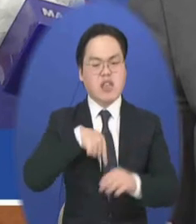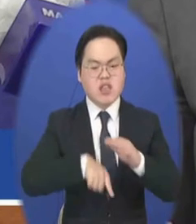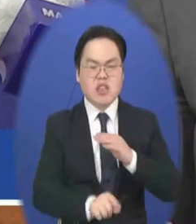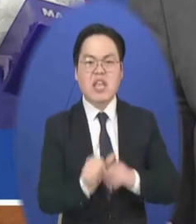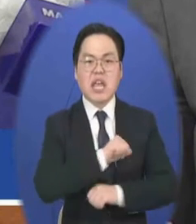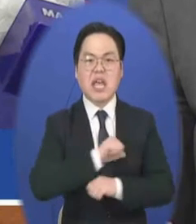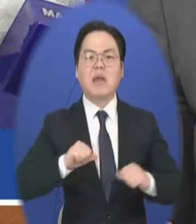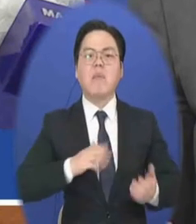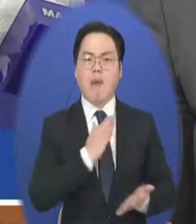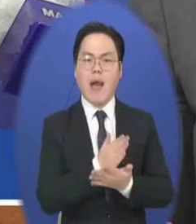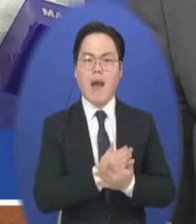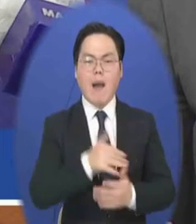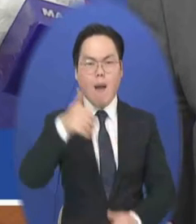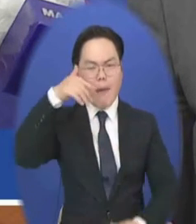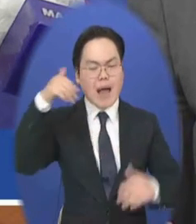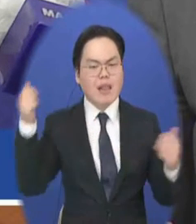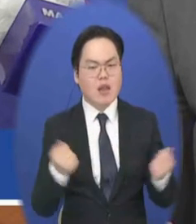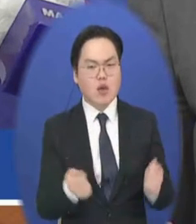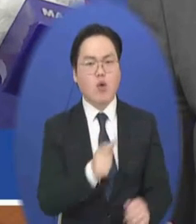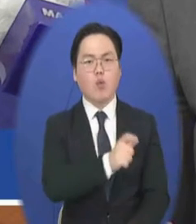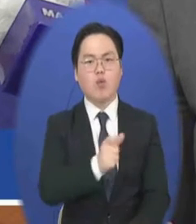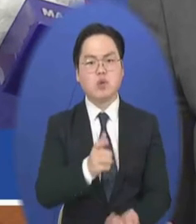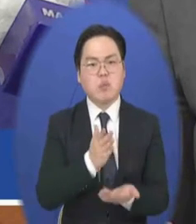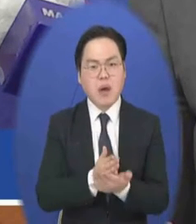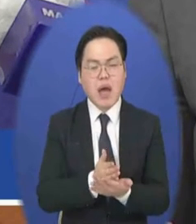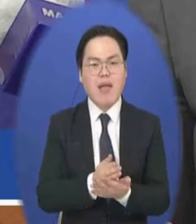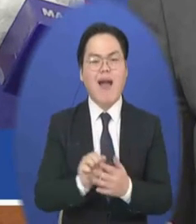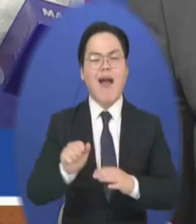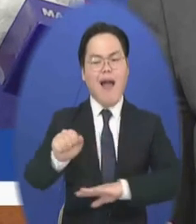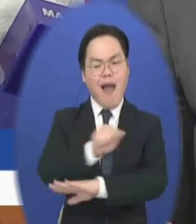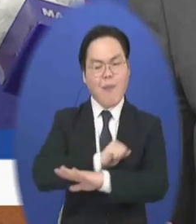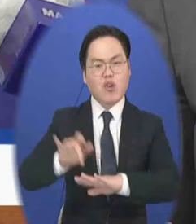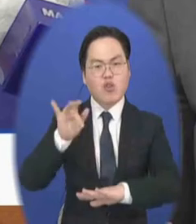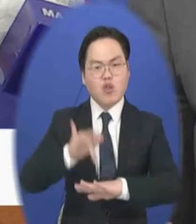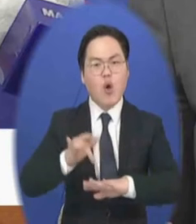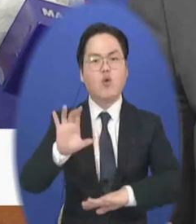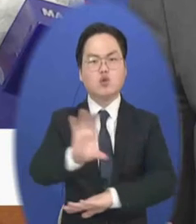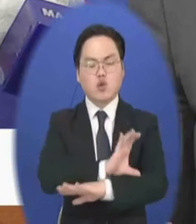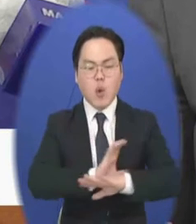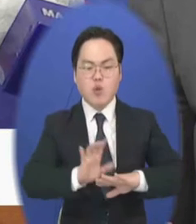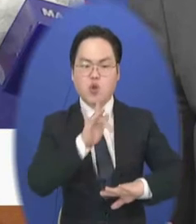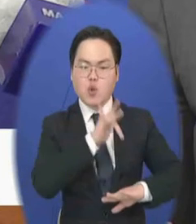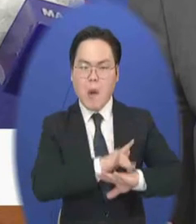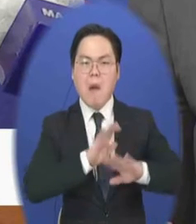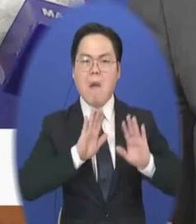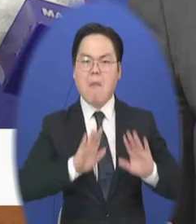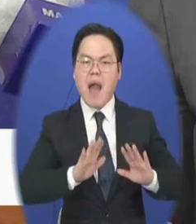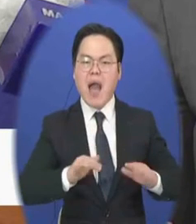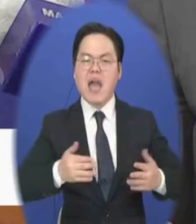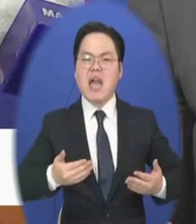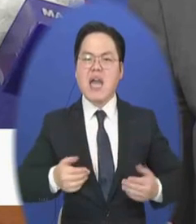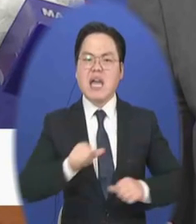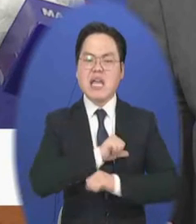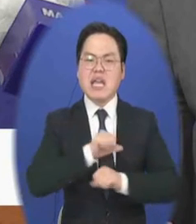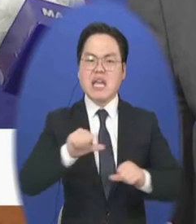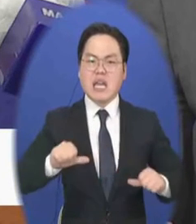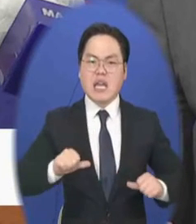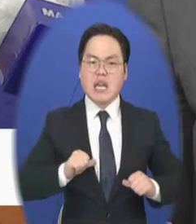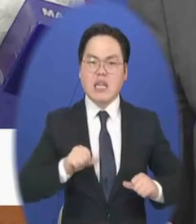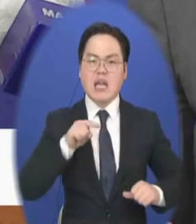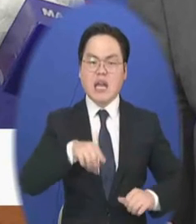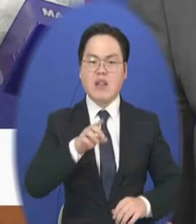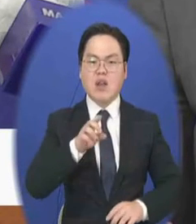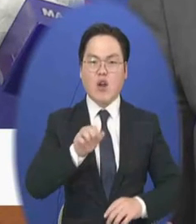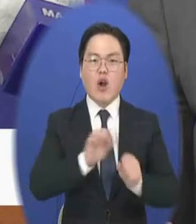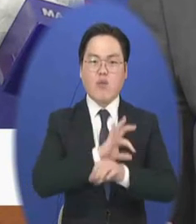малчд байна. За тухайлбал одоо аймгийн төв сум орон нутагт байгаа иргэд бол бас л энэ хүнд хэцүү үеийг даван туулж